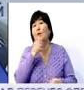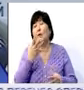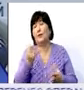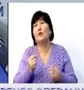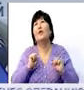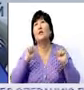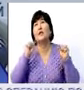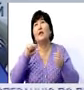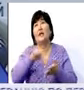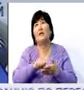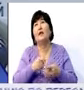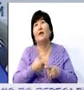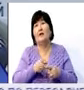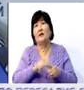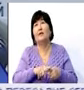себя на помосте,